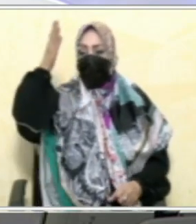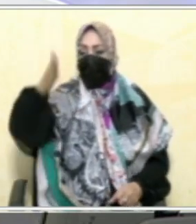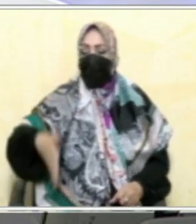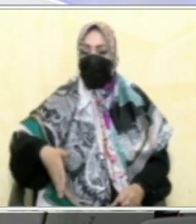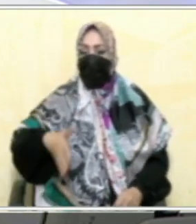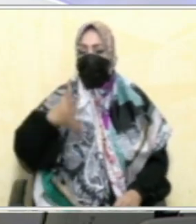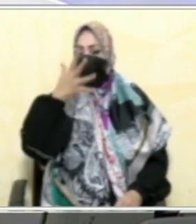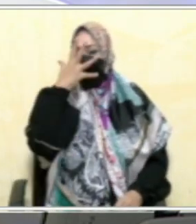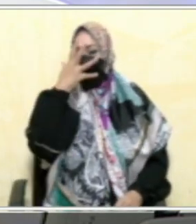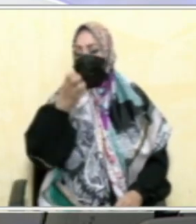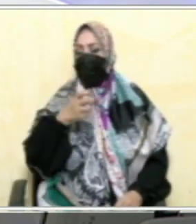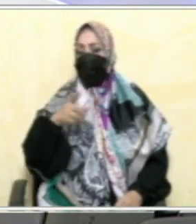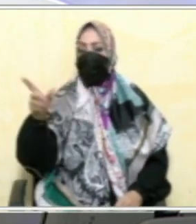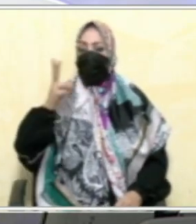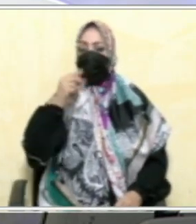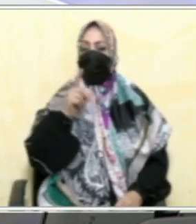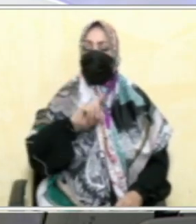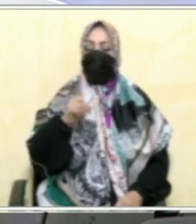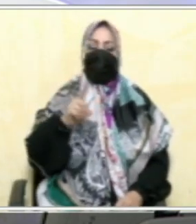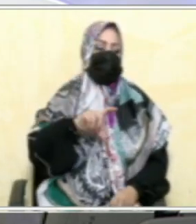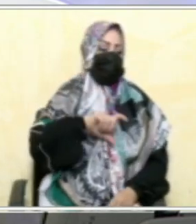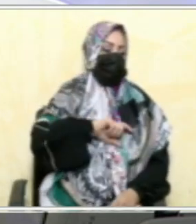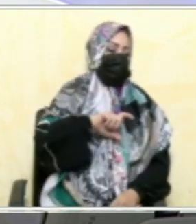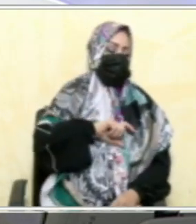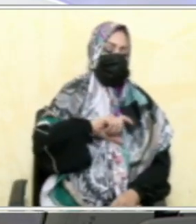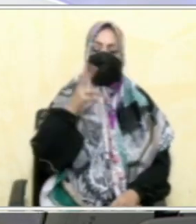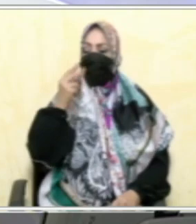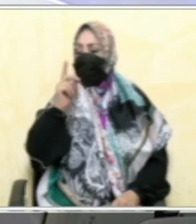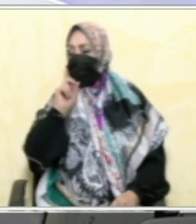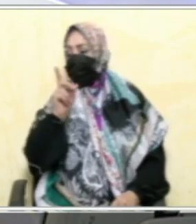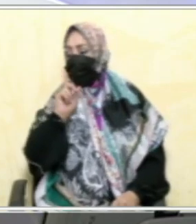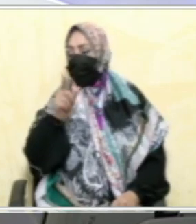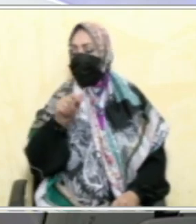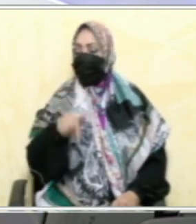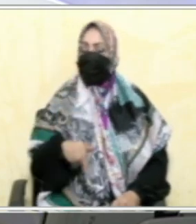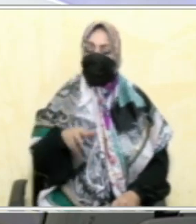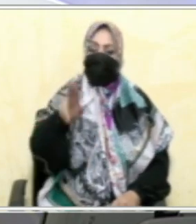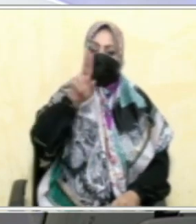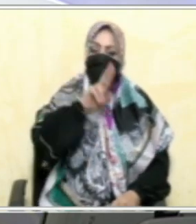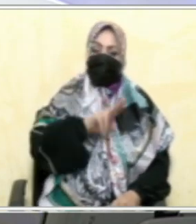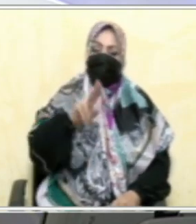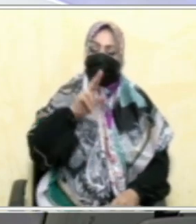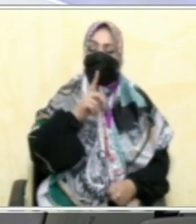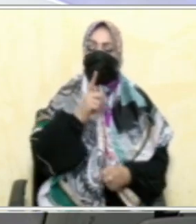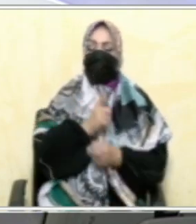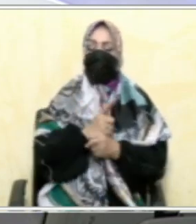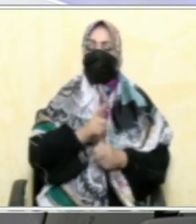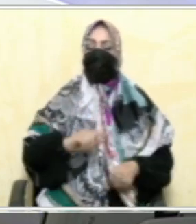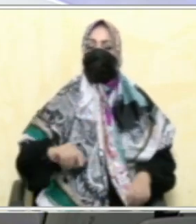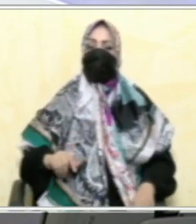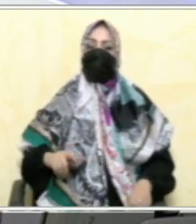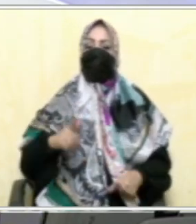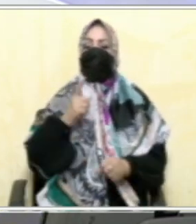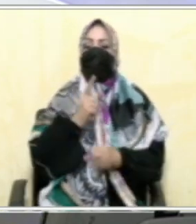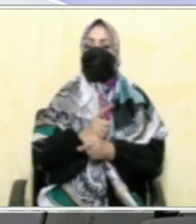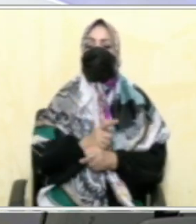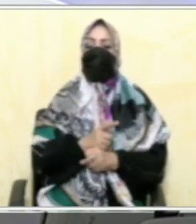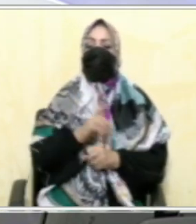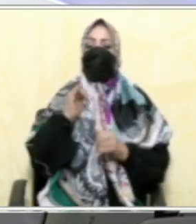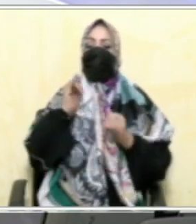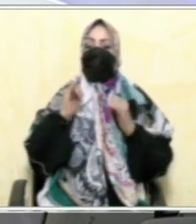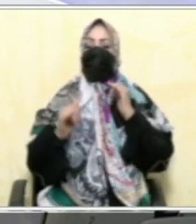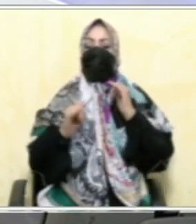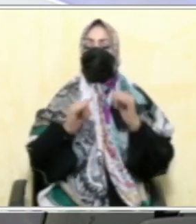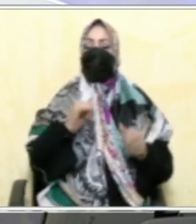المدرسة وبين مدرسة مستفيدة من هذا الوضع أن الرجال لا يسألونها وبالتالي هي تفعل ما